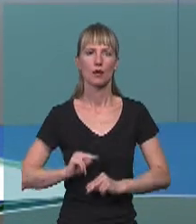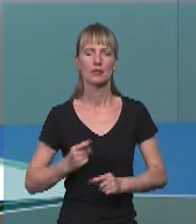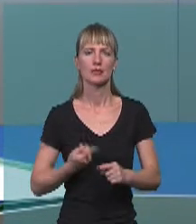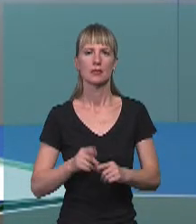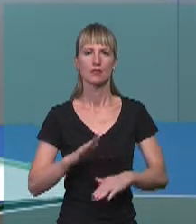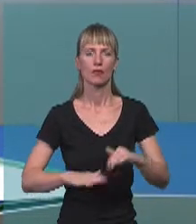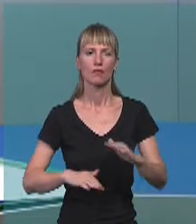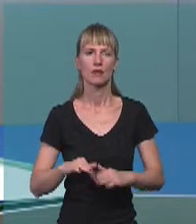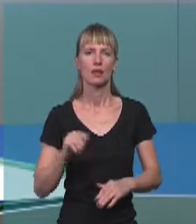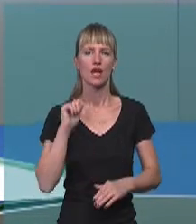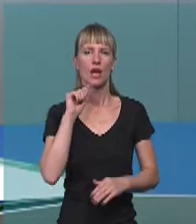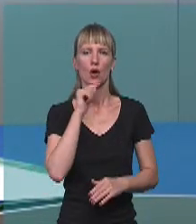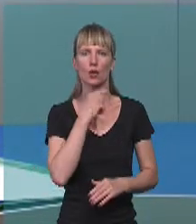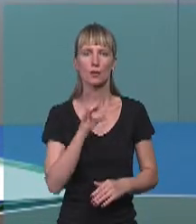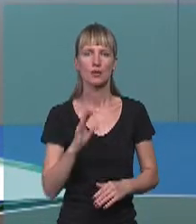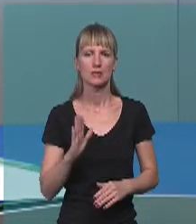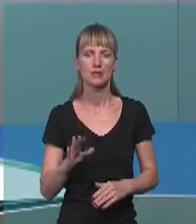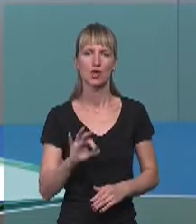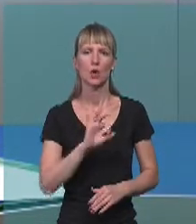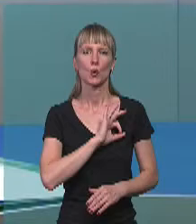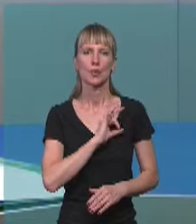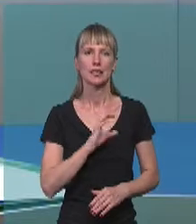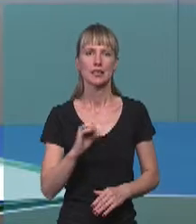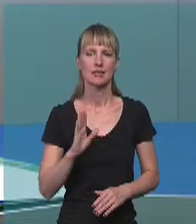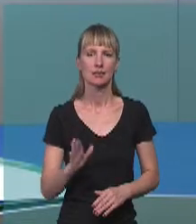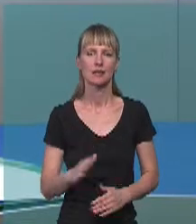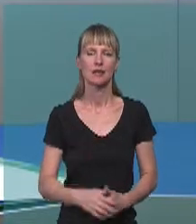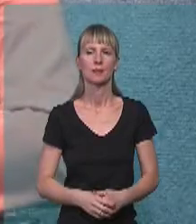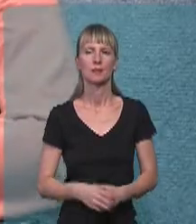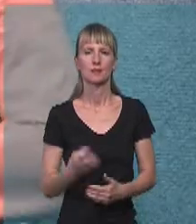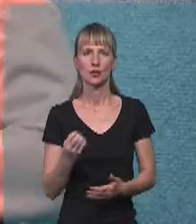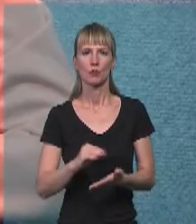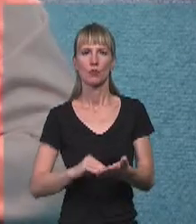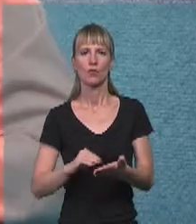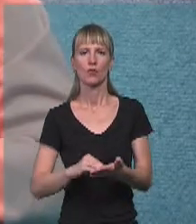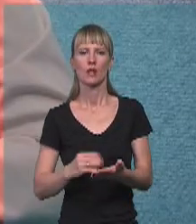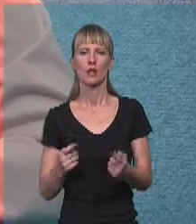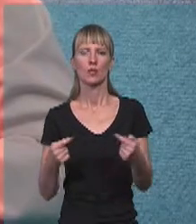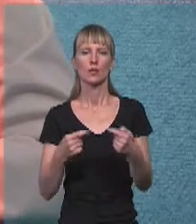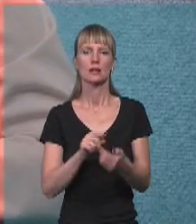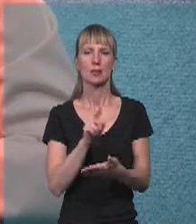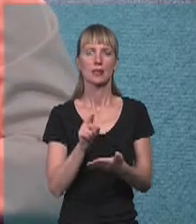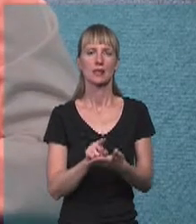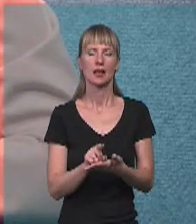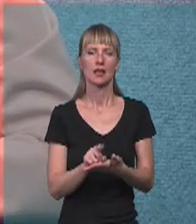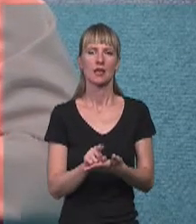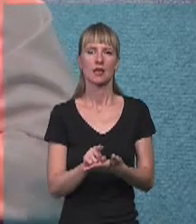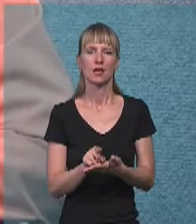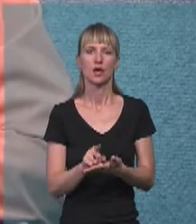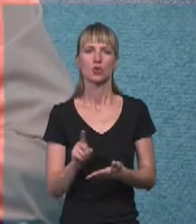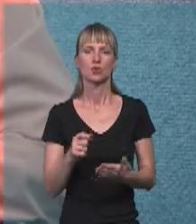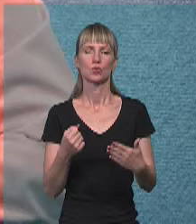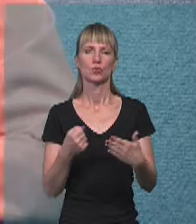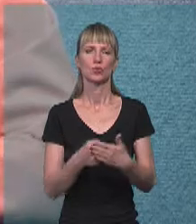це професії економістів, це професії юристів. Ми ще повернемося, в мене ще є такі уточнюючі запитання. От